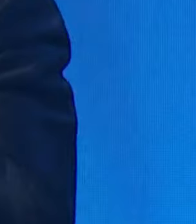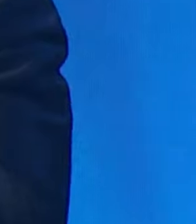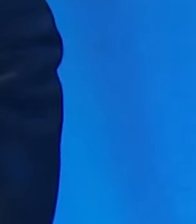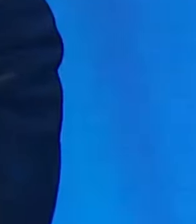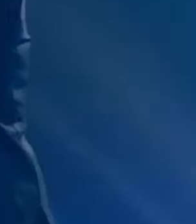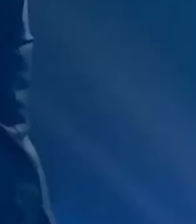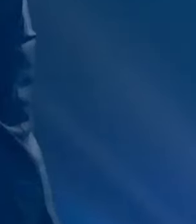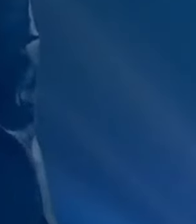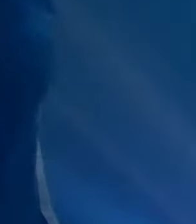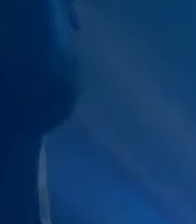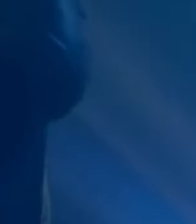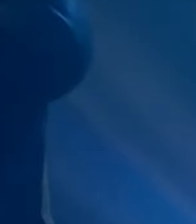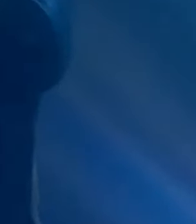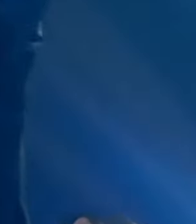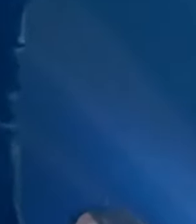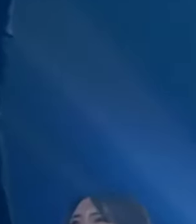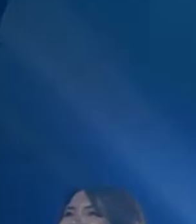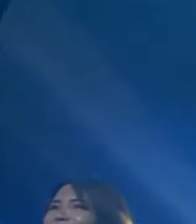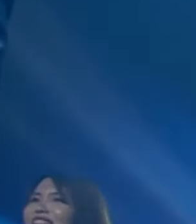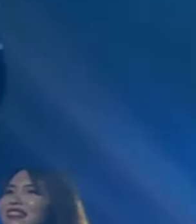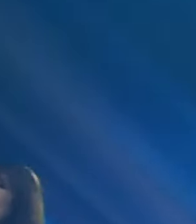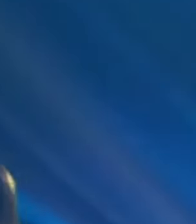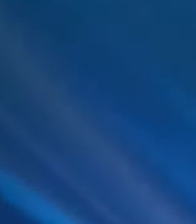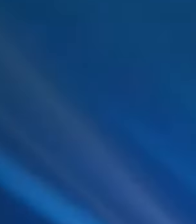소원합니다. 할렐루야! 아멘.